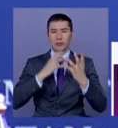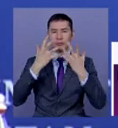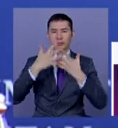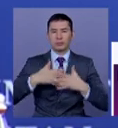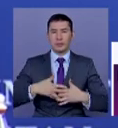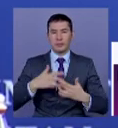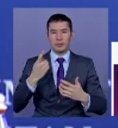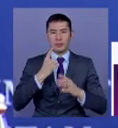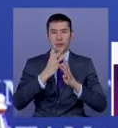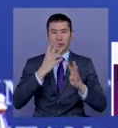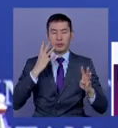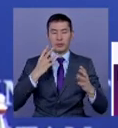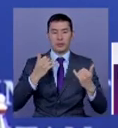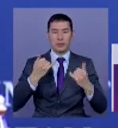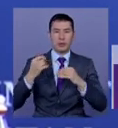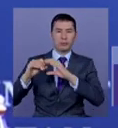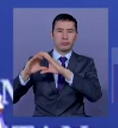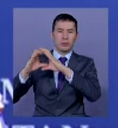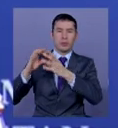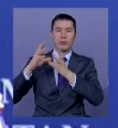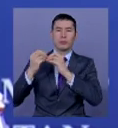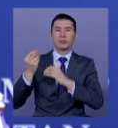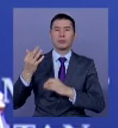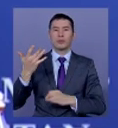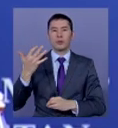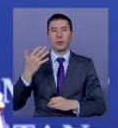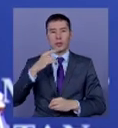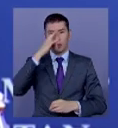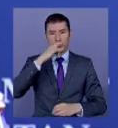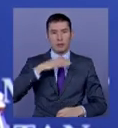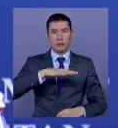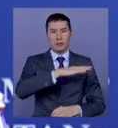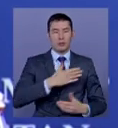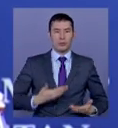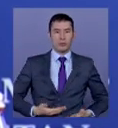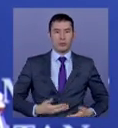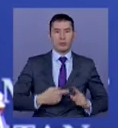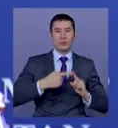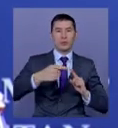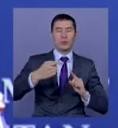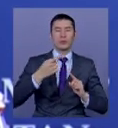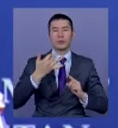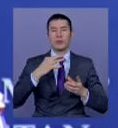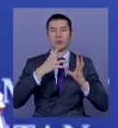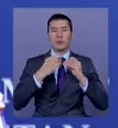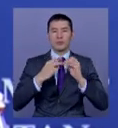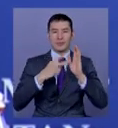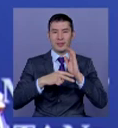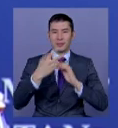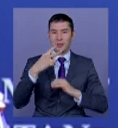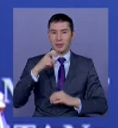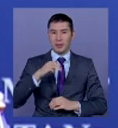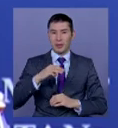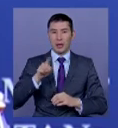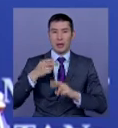Біріншіден, бүгінгі күнге дейін сомма қандай. Екіншіден, қазақстандықтардың өмірінің орташа ұзақтығы. Ол 75 жыл. Мәселен, зейнетақы шыққаннан